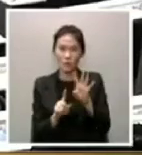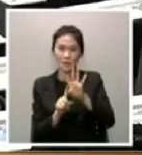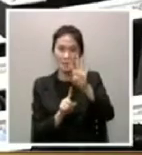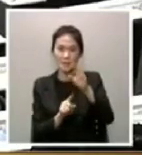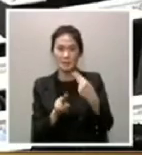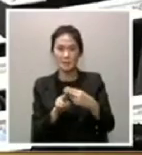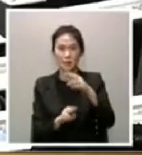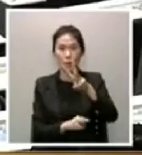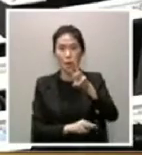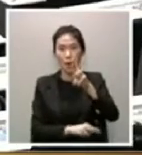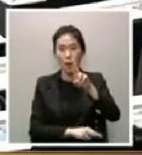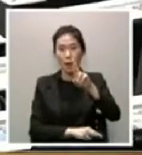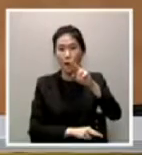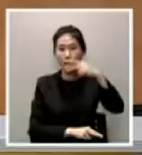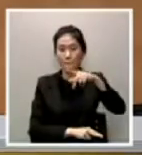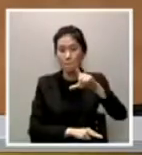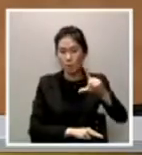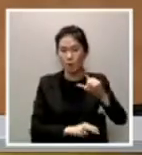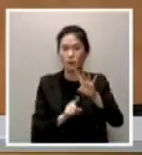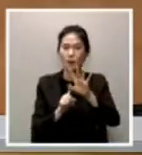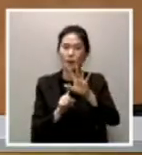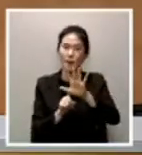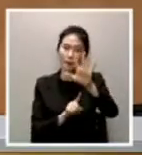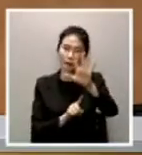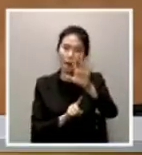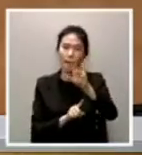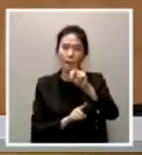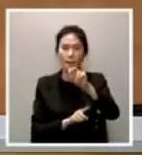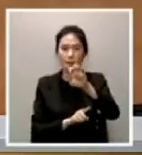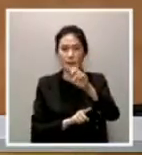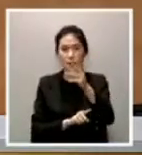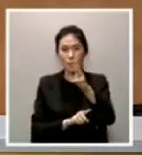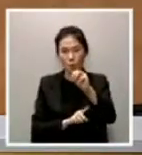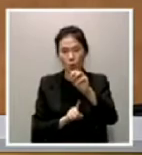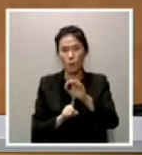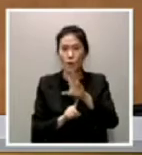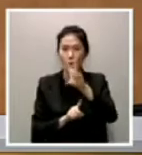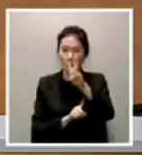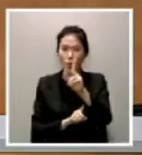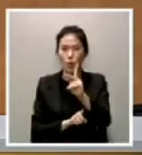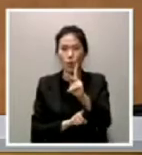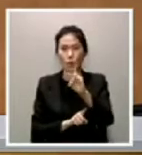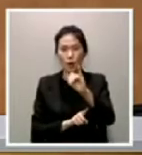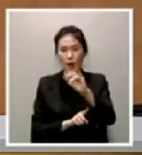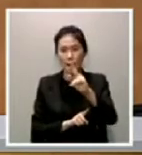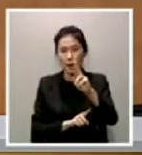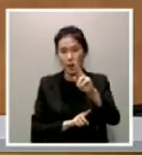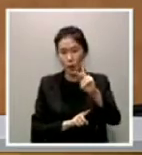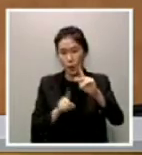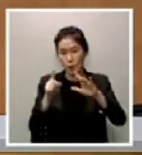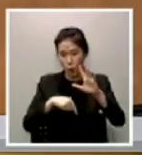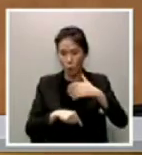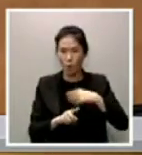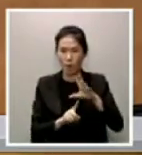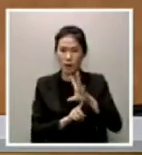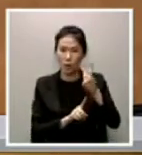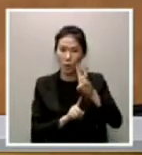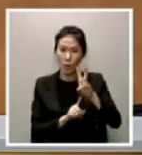ปุริยโรธแล้วก็ท่านนิคมบุญวิเศษท่านไกลก้องไวทยากรท่านชนน่านสีแก้วท่านภาสก